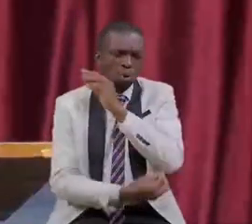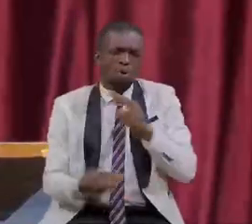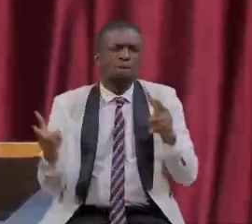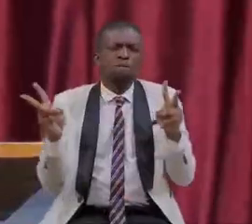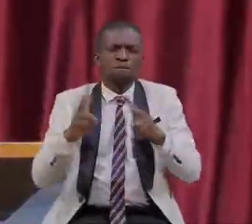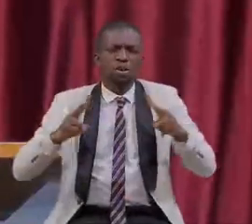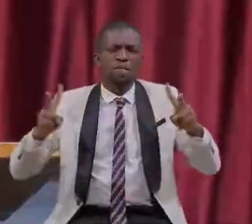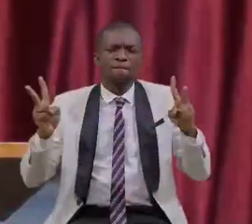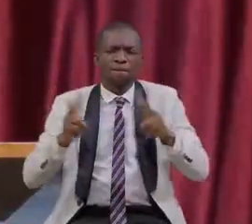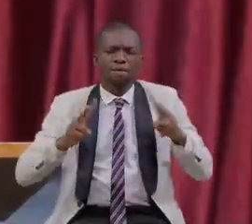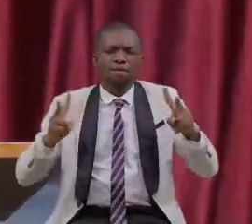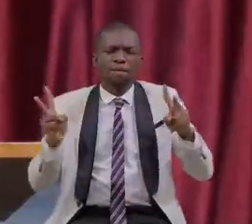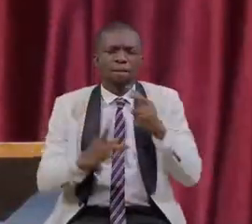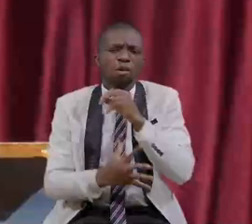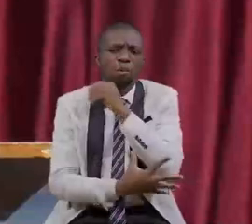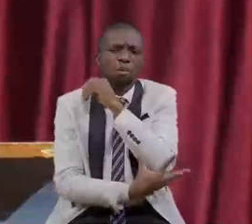abjecte.